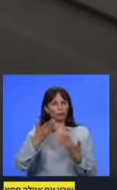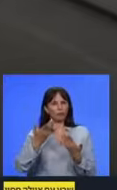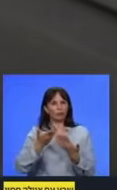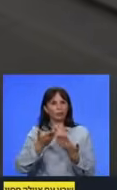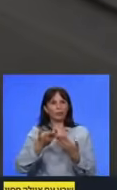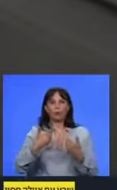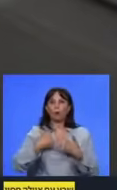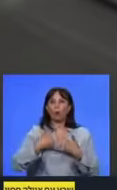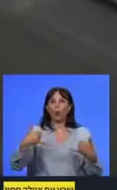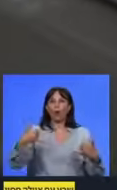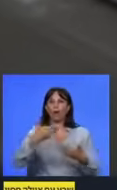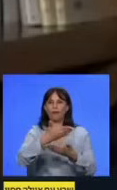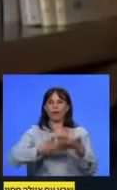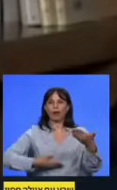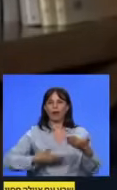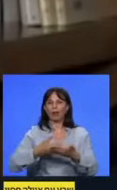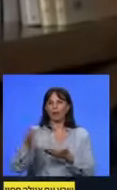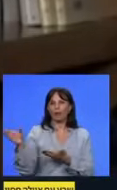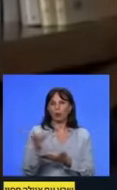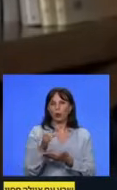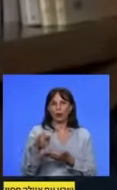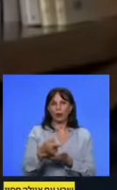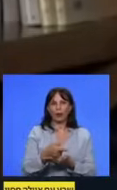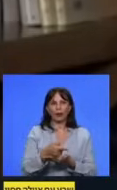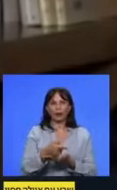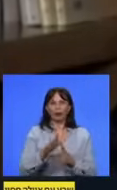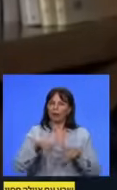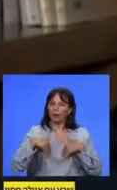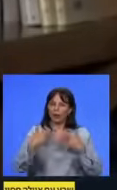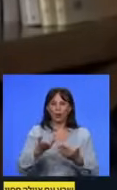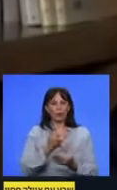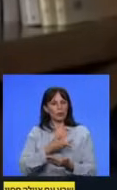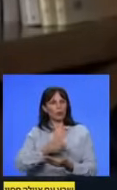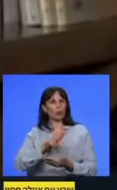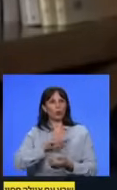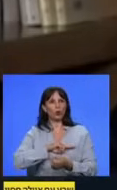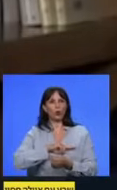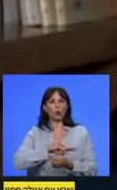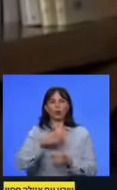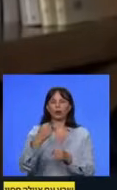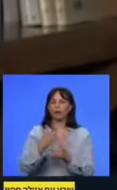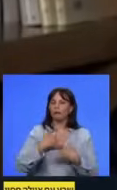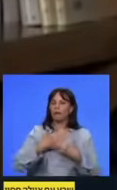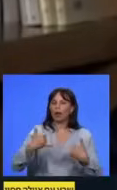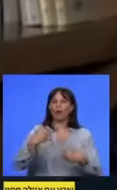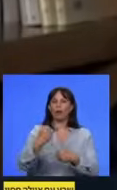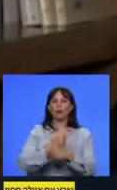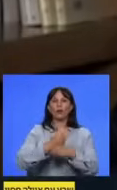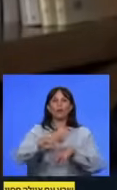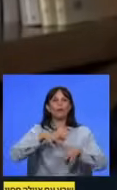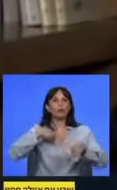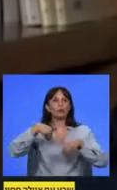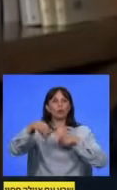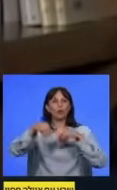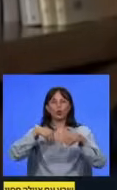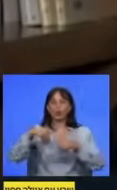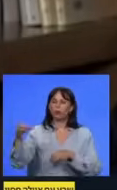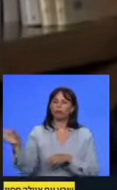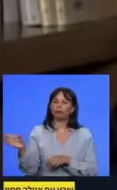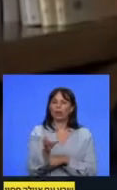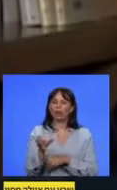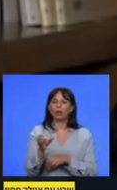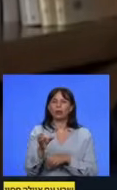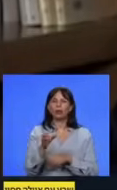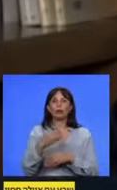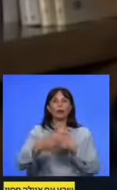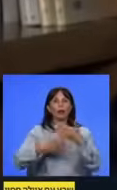מורחב ביתר סט. לתת לו סמכויות לתת יתר. לתת לו מרחב עבודה וגמישות כדי להביא את מישהו רוצה פנימה לתוך התהליך